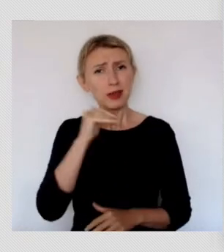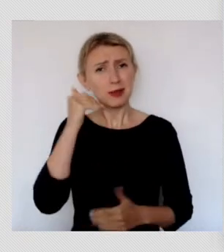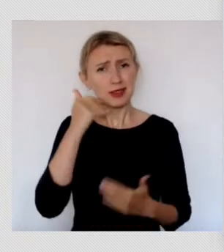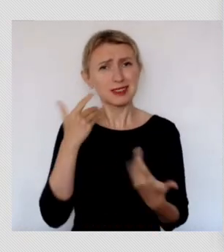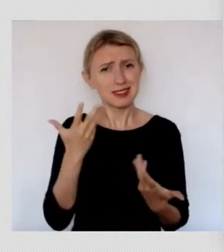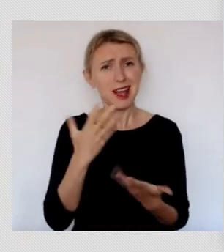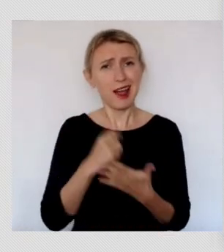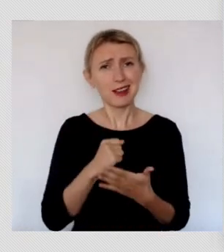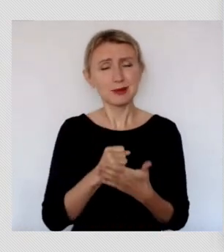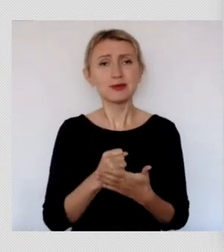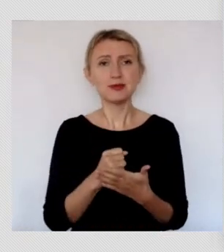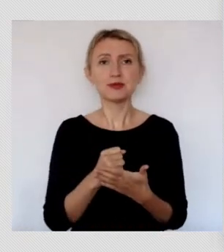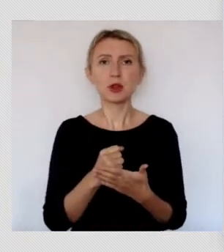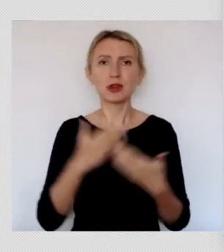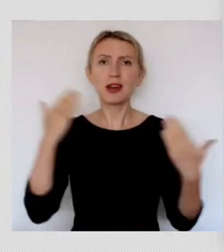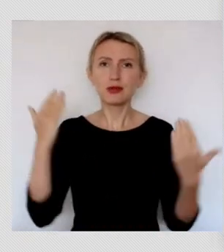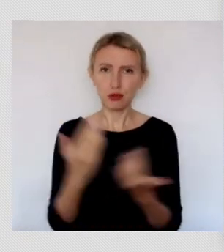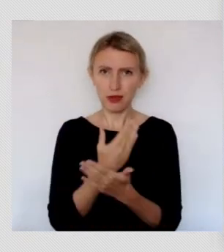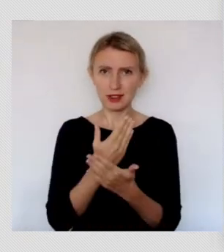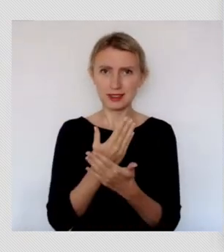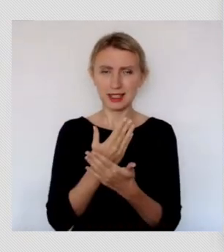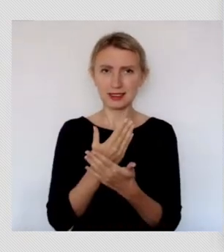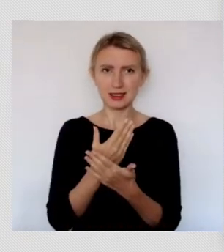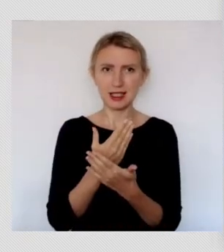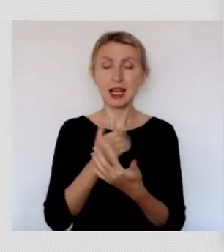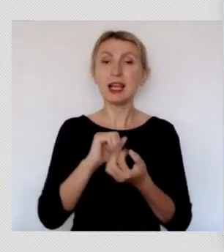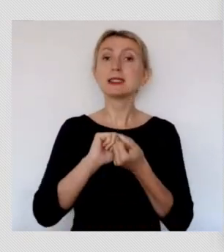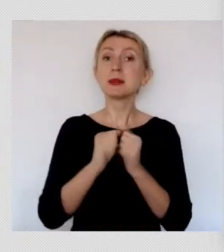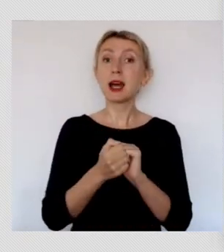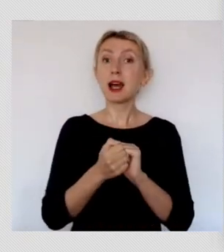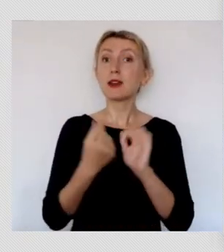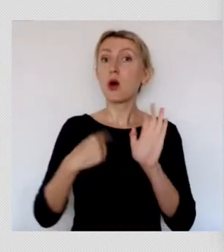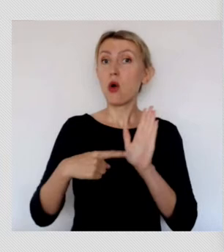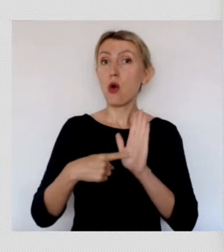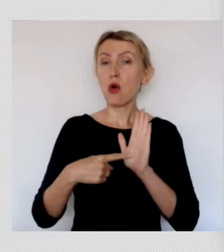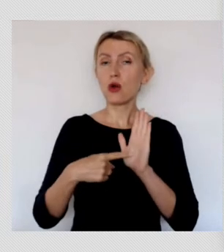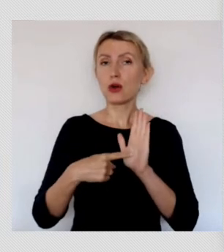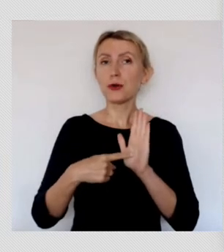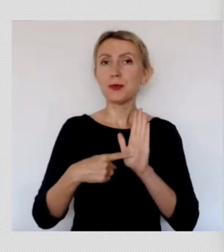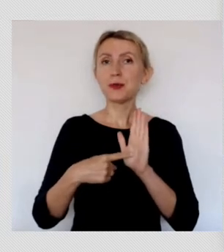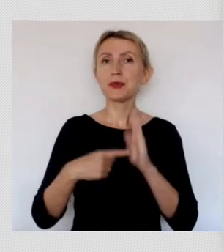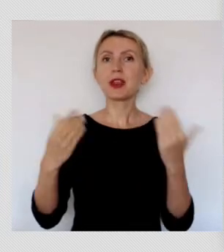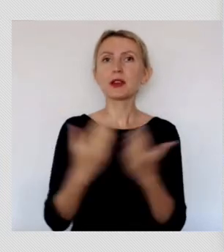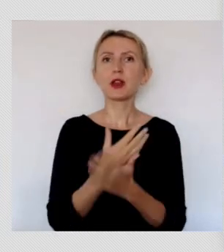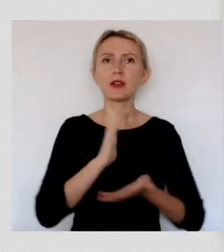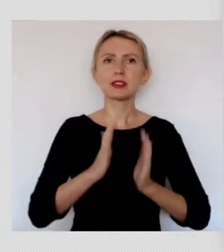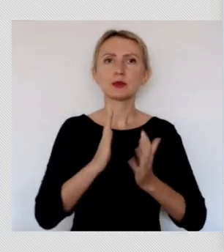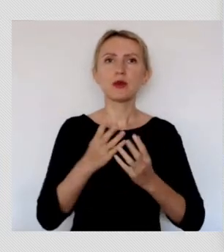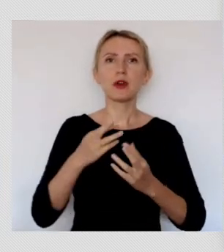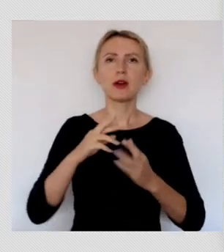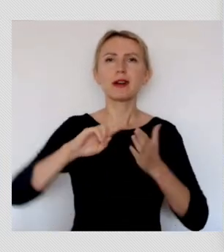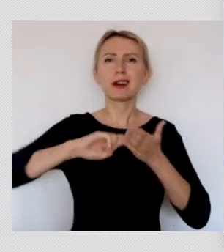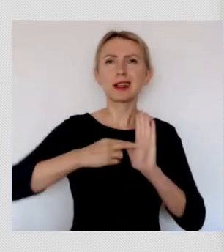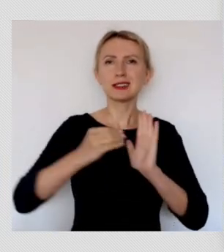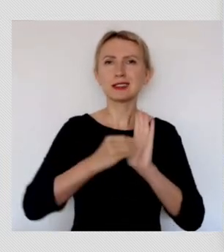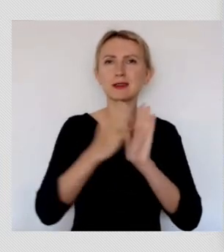o nowelizację, zmiany dotyczące nowych mechanizmów, rejestrów płat i